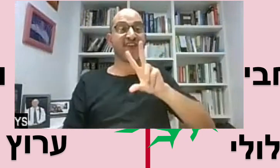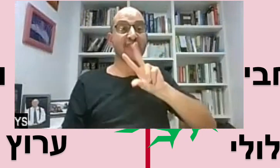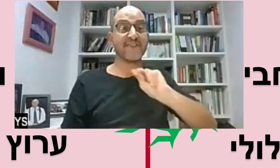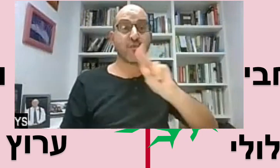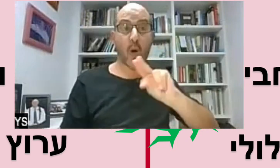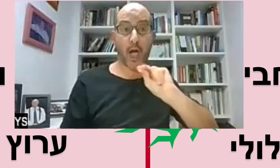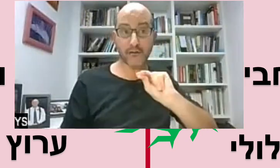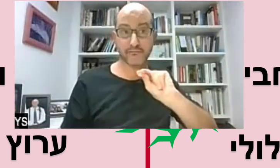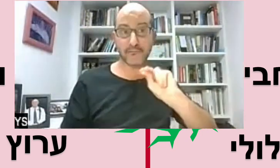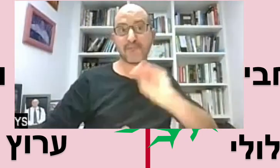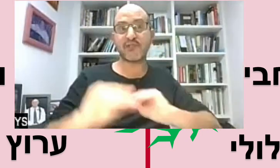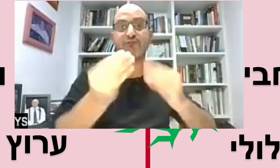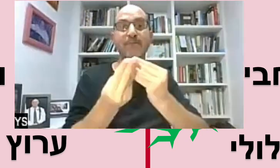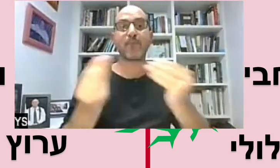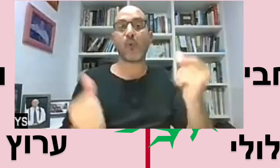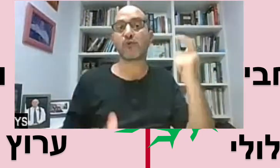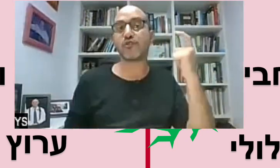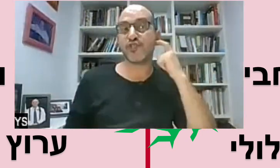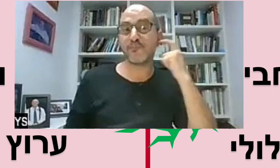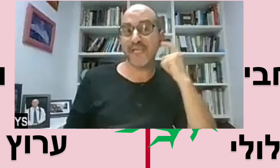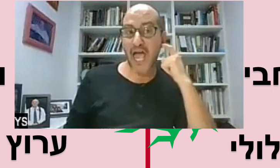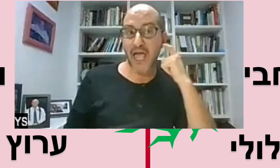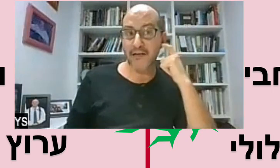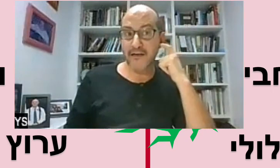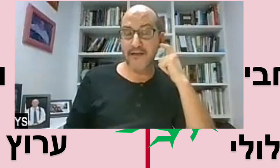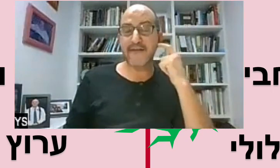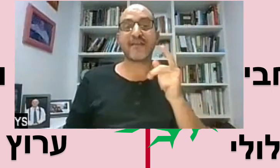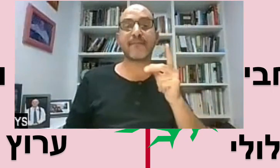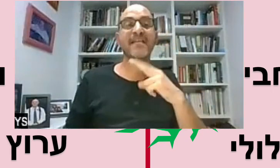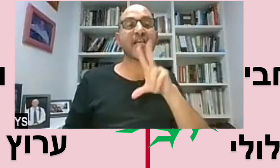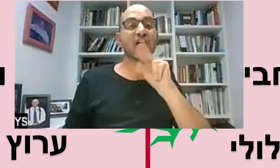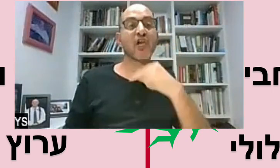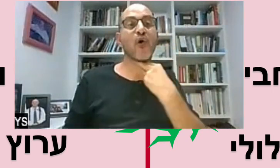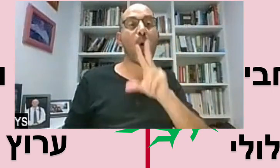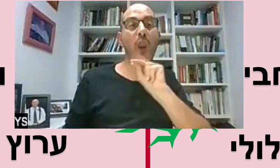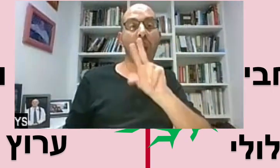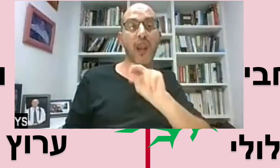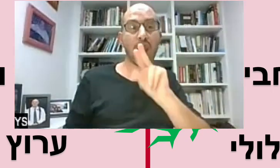אנשים משתמשים בשפה הדבורה, משתמשים בחוש השמיעה,